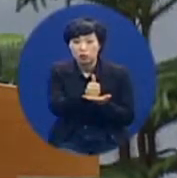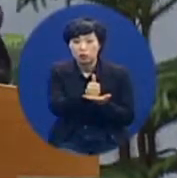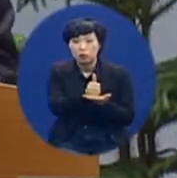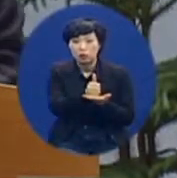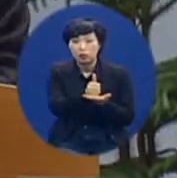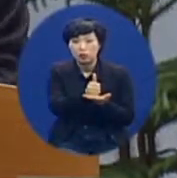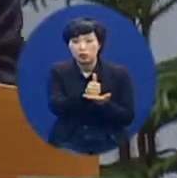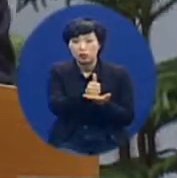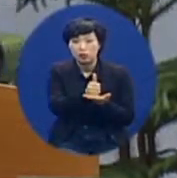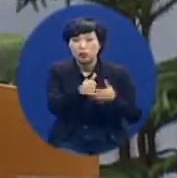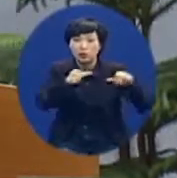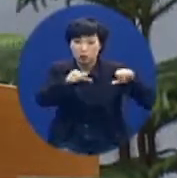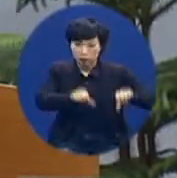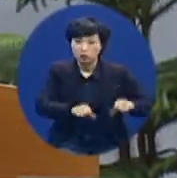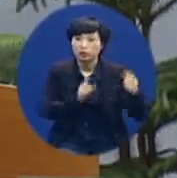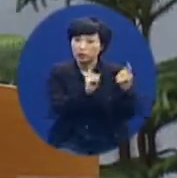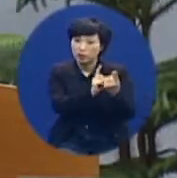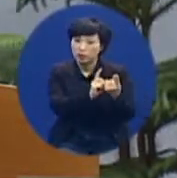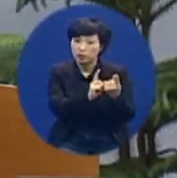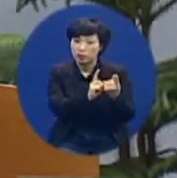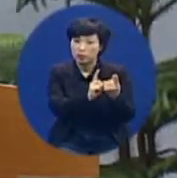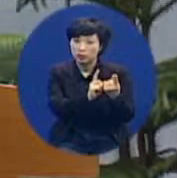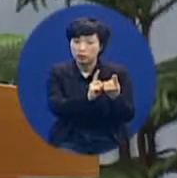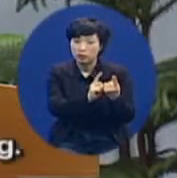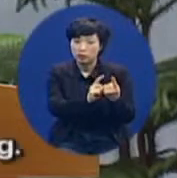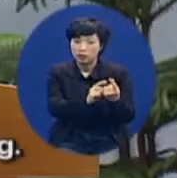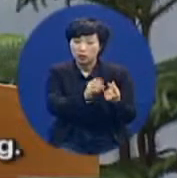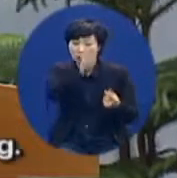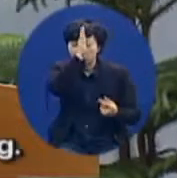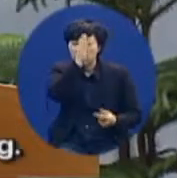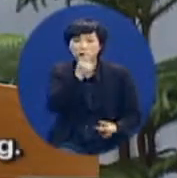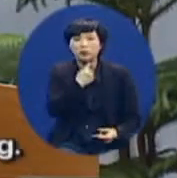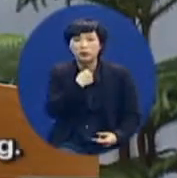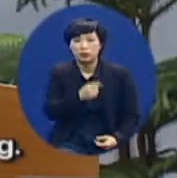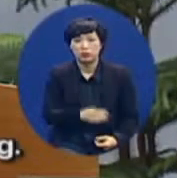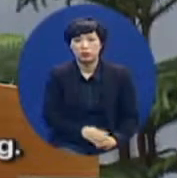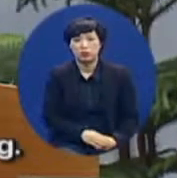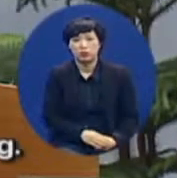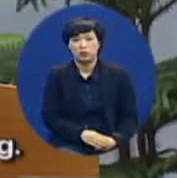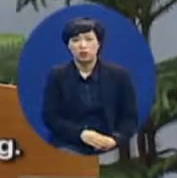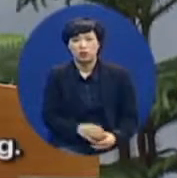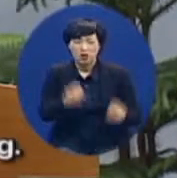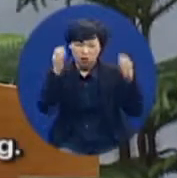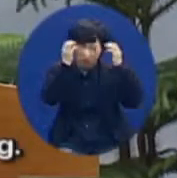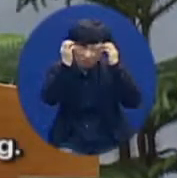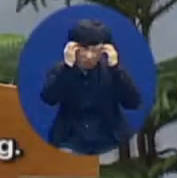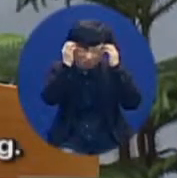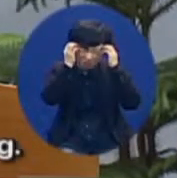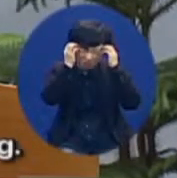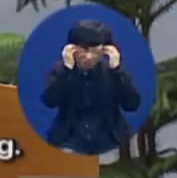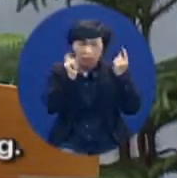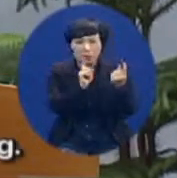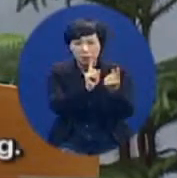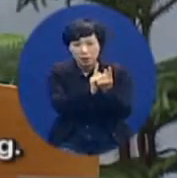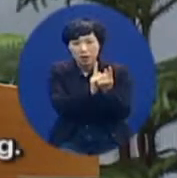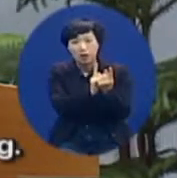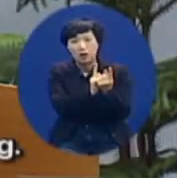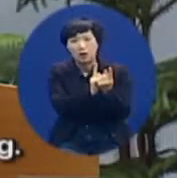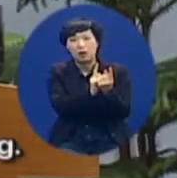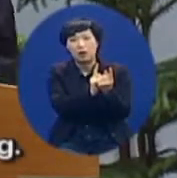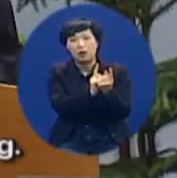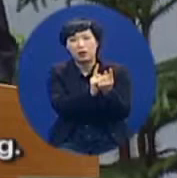죄로 저주받고 병들고 온갖 고통을 다